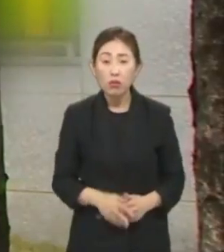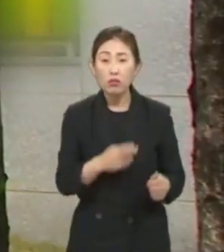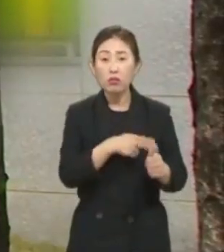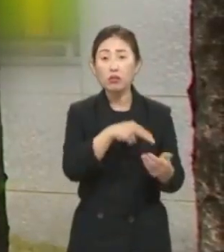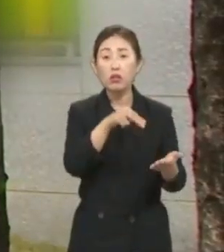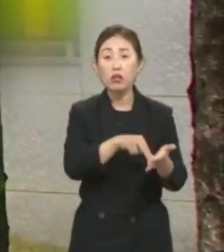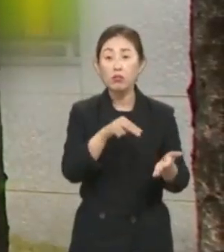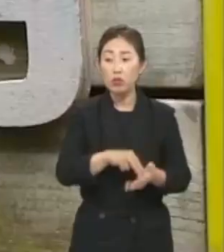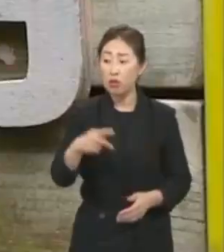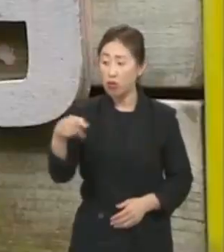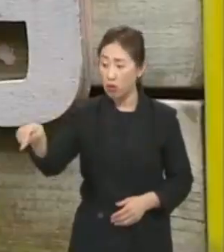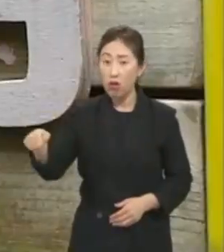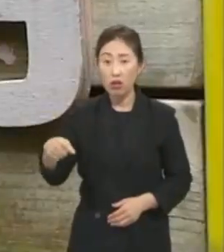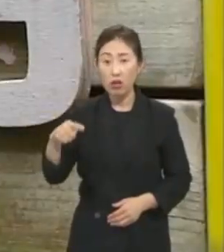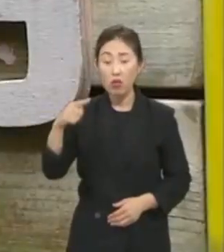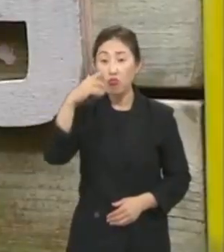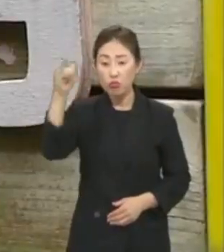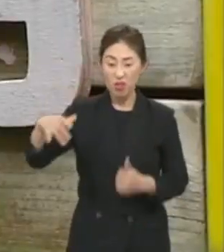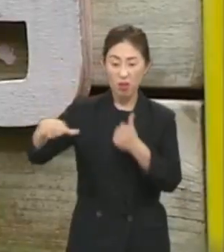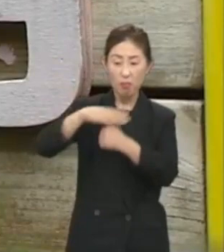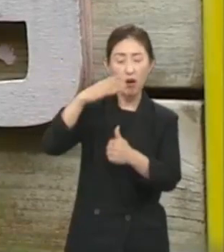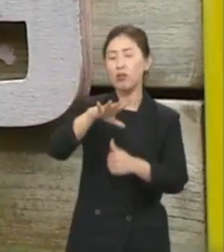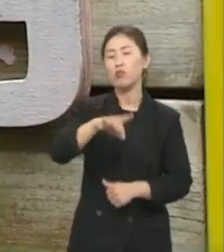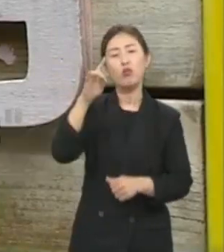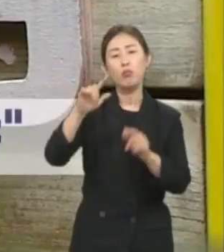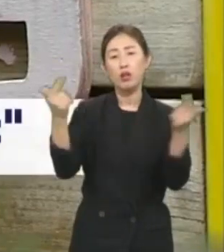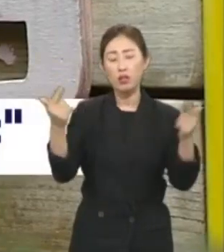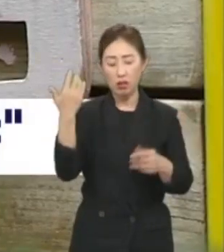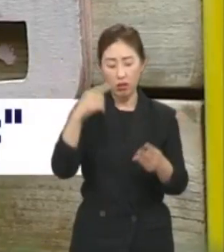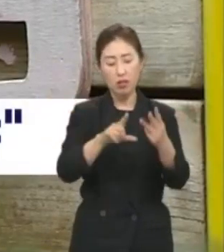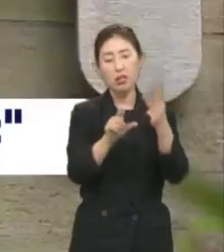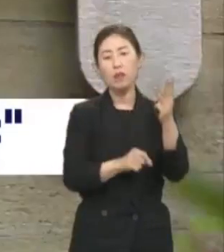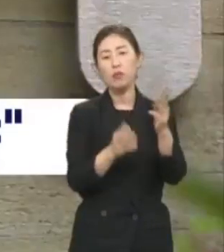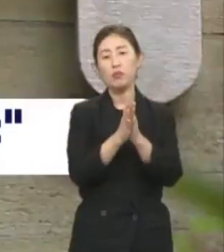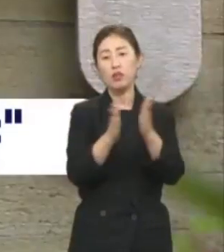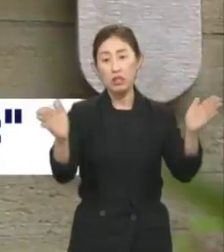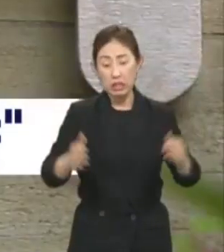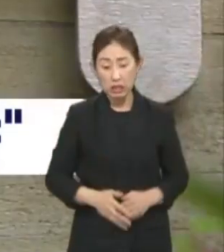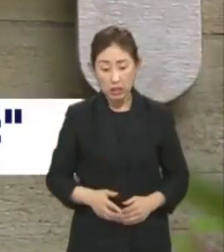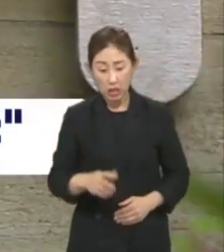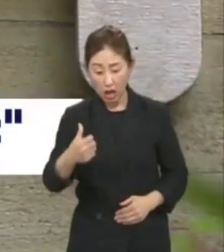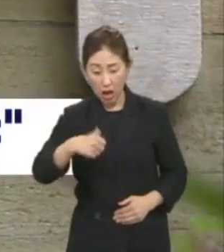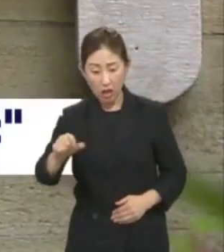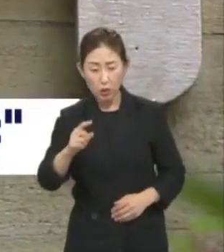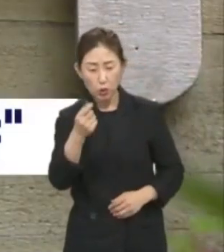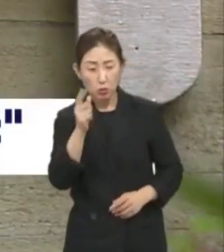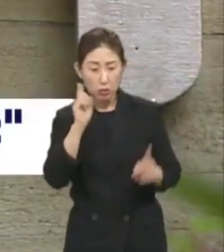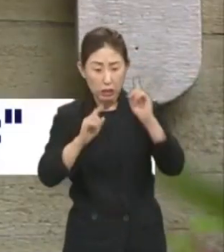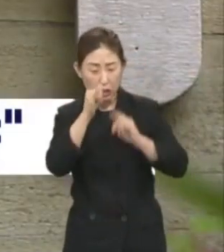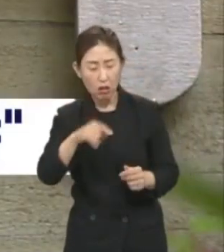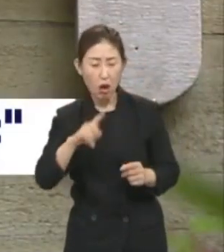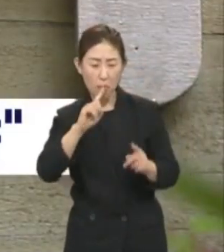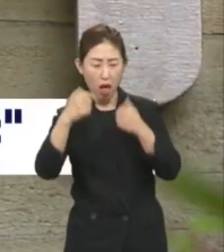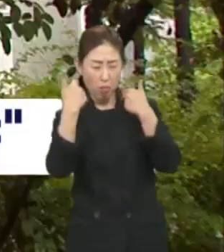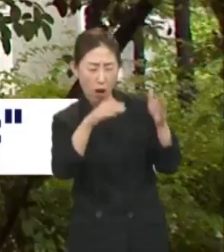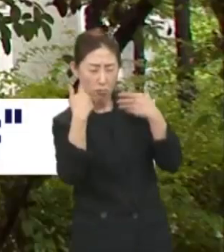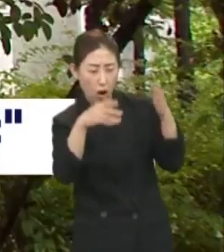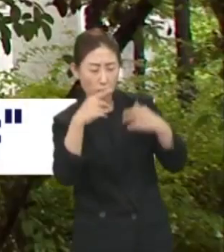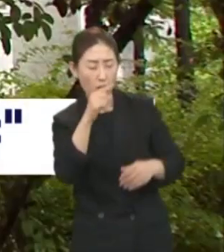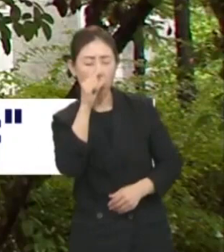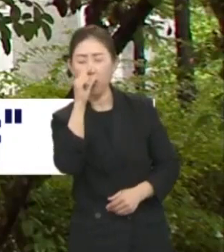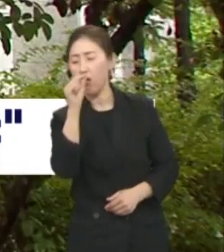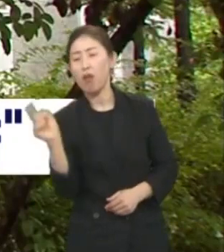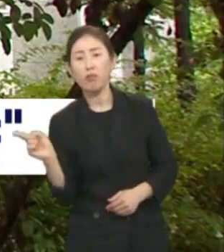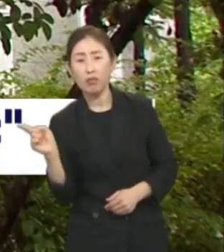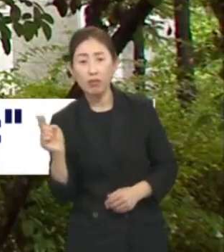학부모 갑질이 처음이 아니라고 말했습니다. 지난 3월부터 아이에게 작은 상처만 나도 폭언을 퍼붓는 등 예민한 반응을